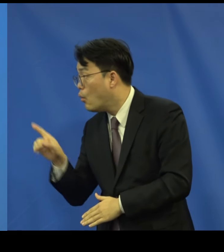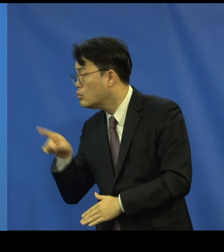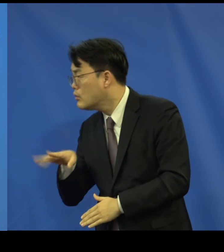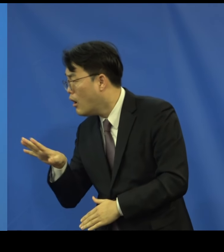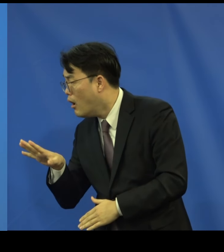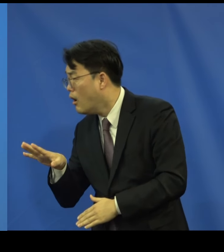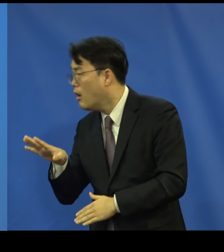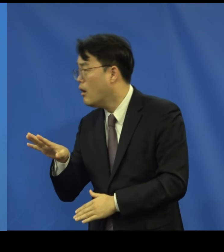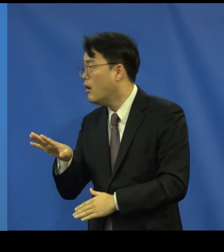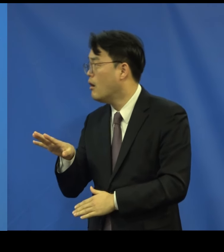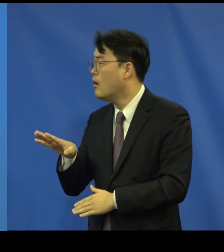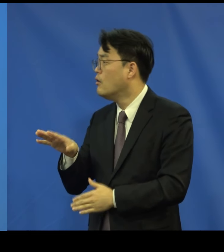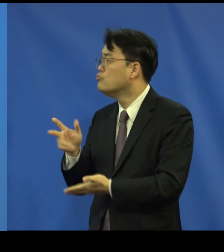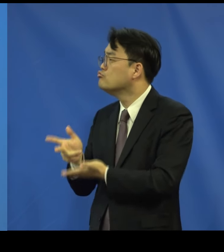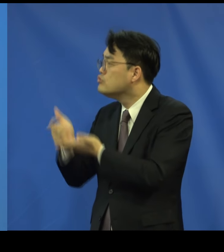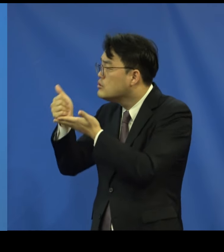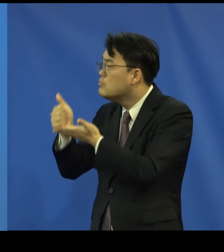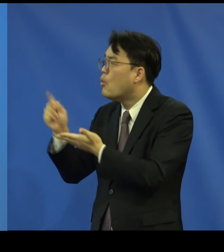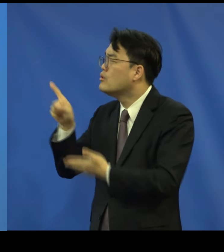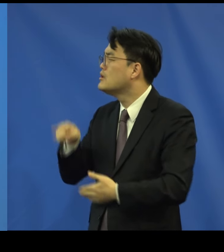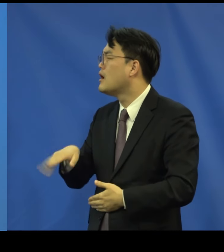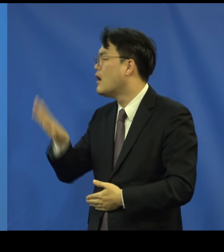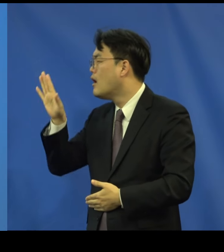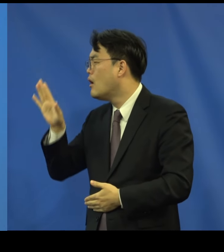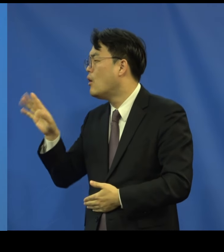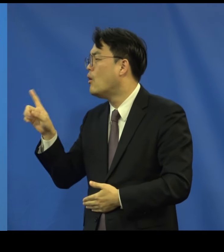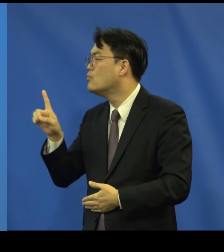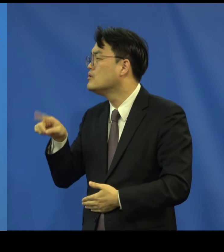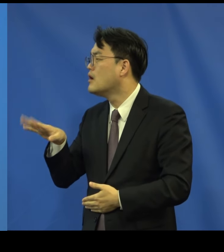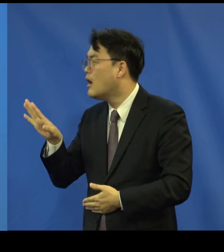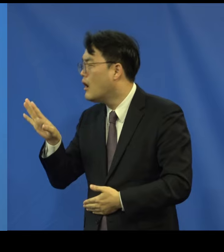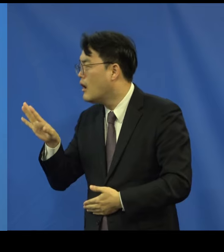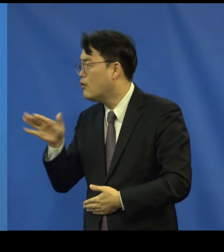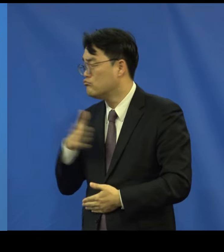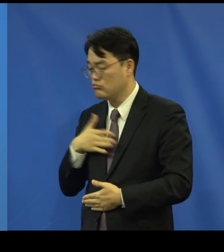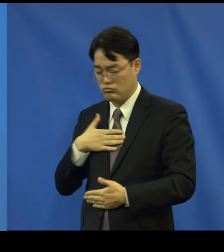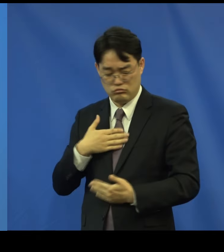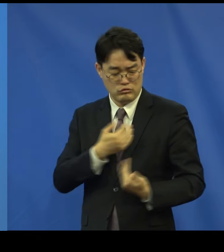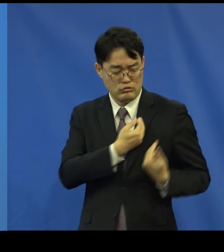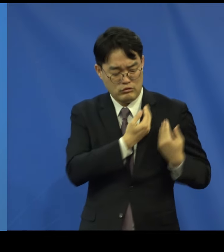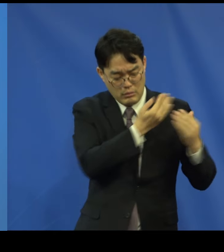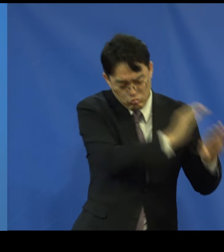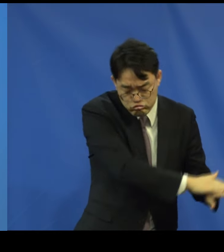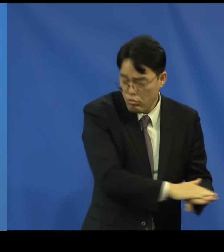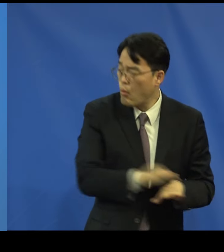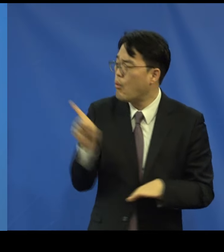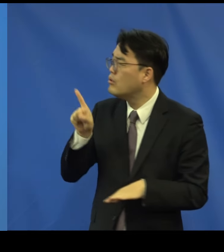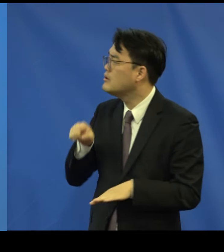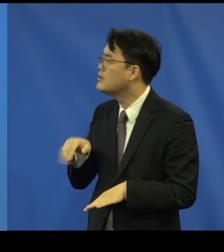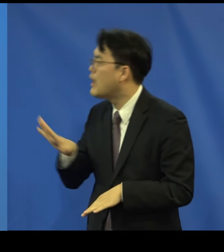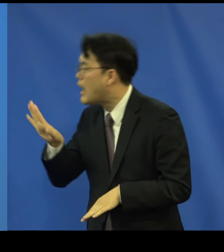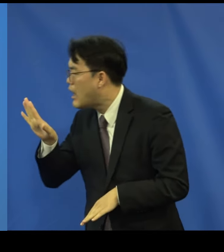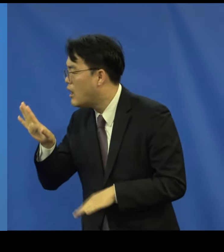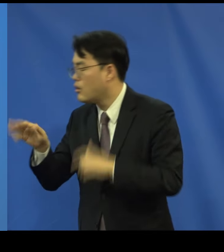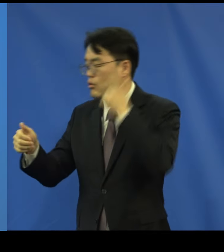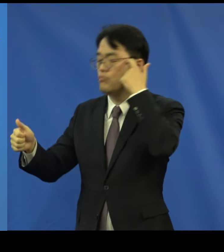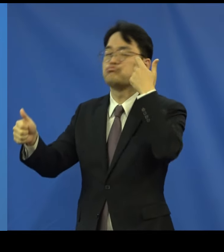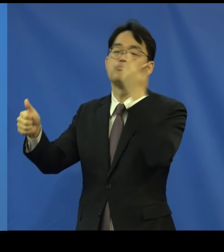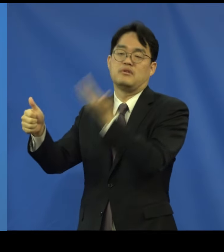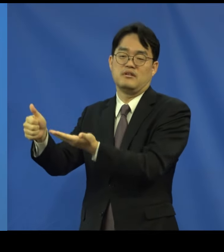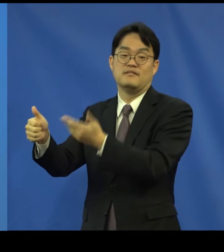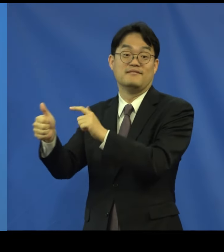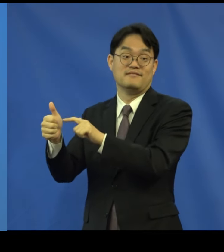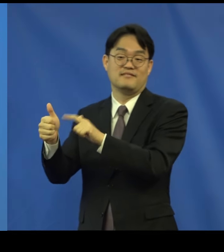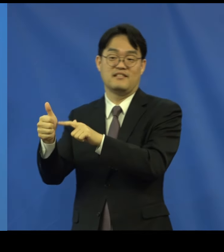코바디스 도미네라는 말입니다. 주여 어디로 가시나이까? 코바디스 영화도 있었죠, 여러분?